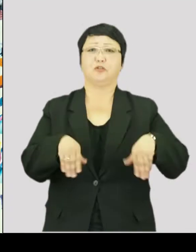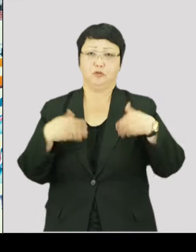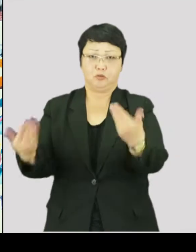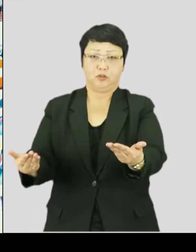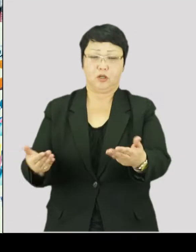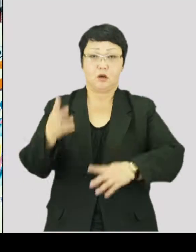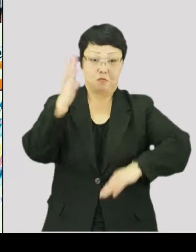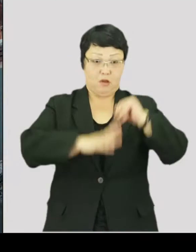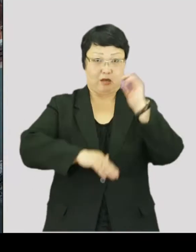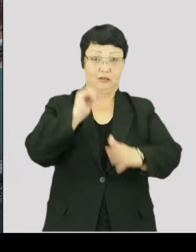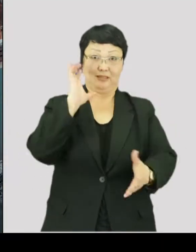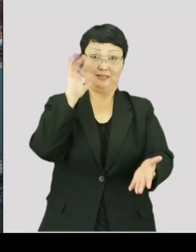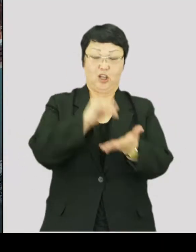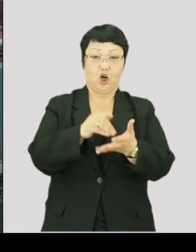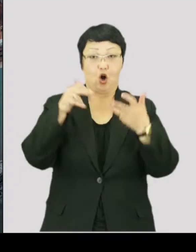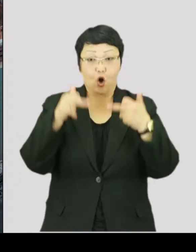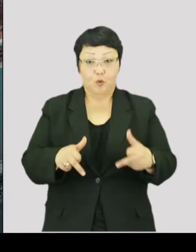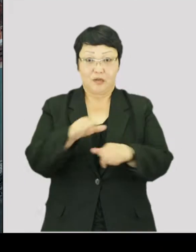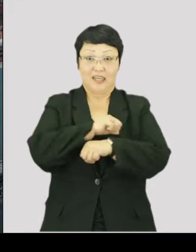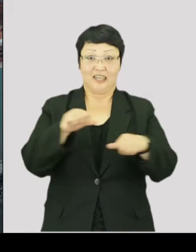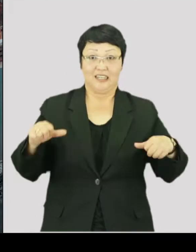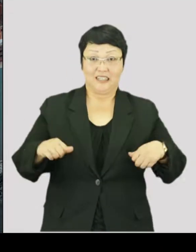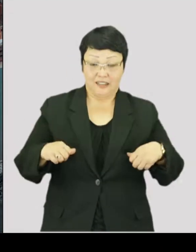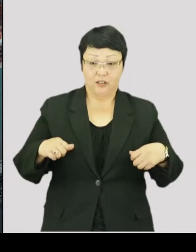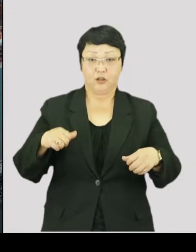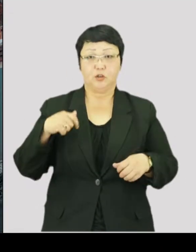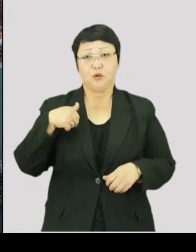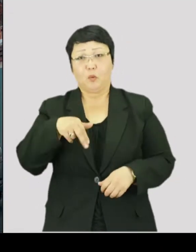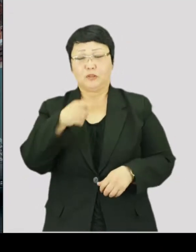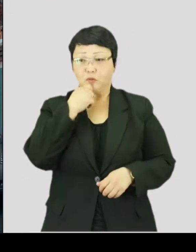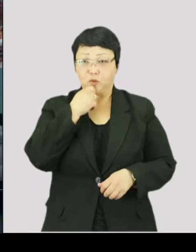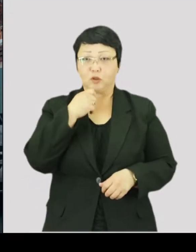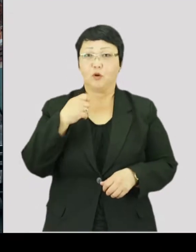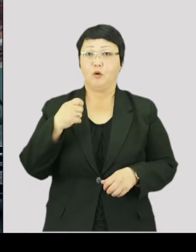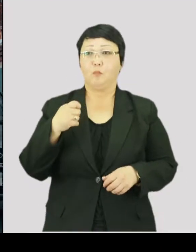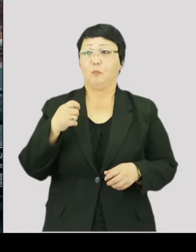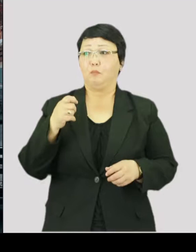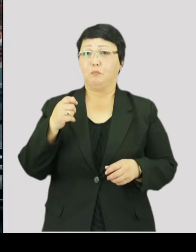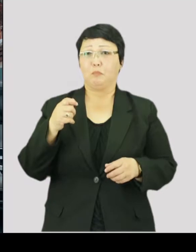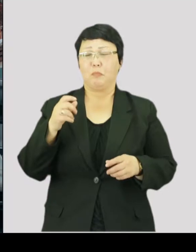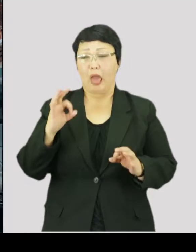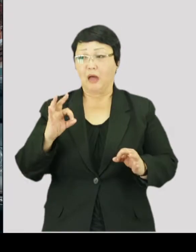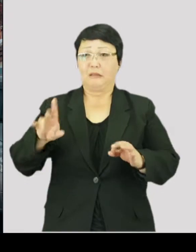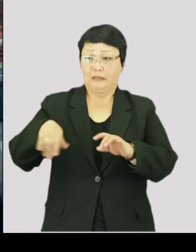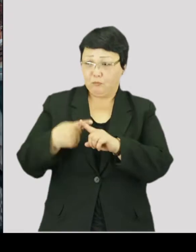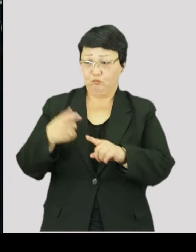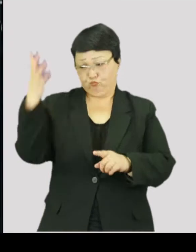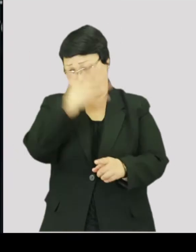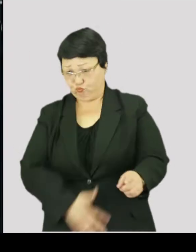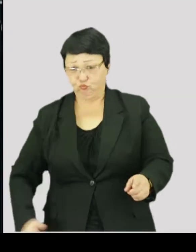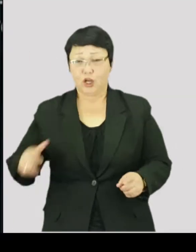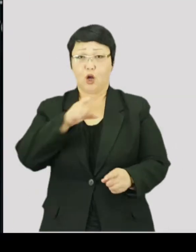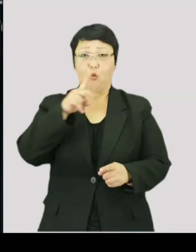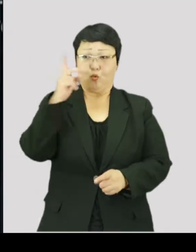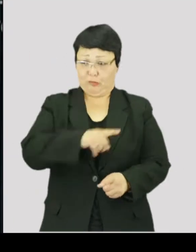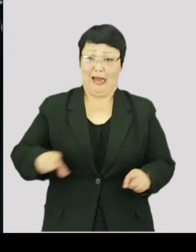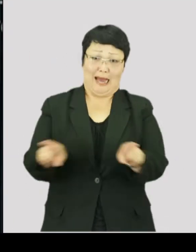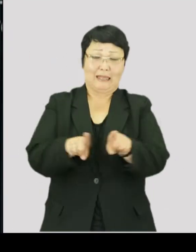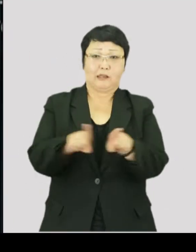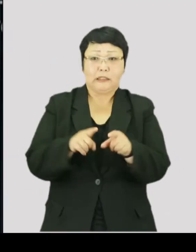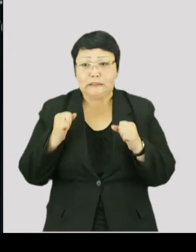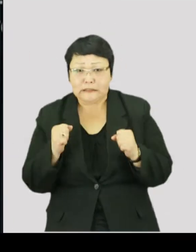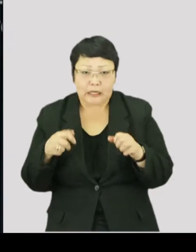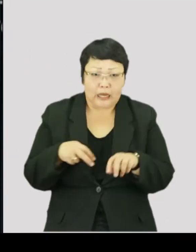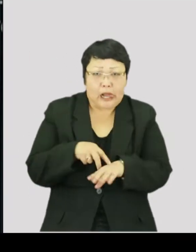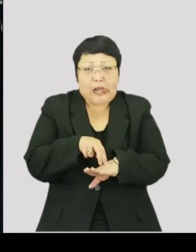нь барилгын стандарт гэж ярихад тийм одоо хөгжлийн бэрхшээлтэй иргэн байтугай зүгээр бид нар чинь ер нь хичээж явахгүй бол ер нь унт тусчих гээд байгаа шүү дээ. Тэгэхээр ийм нөхцөл байдал бид нар